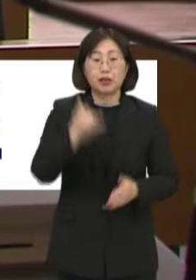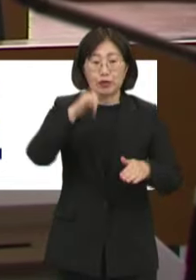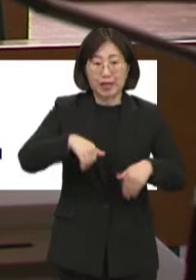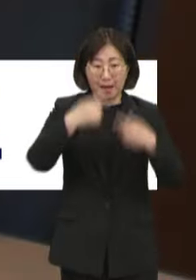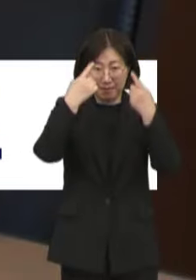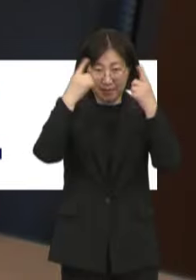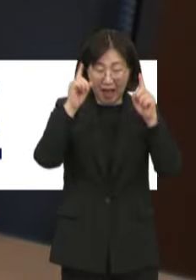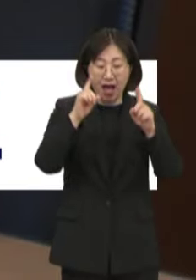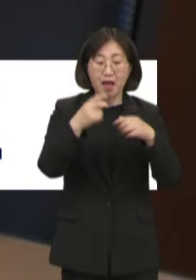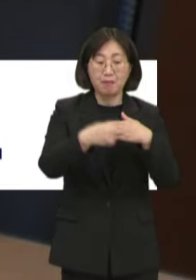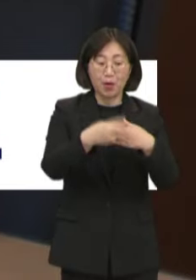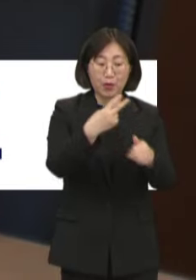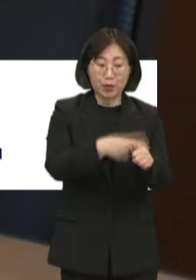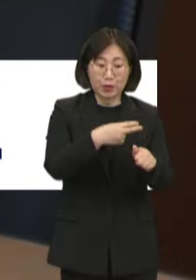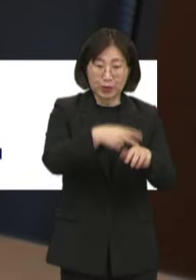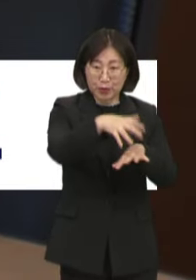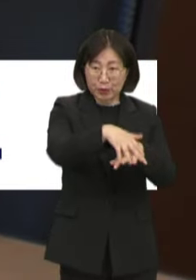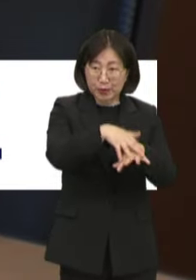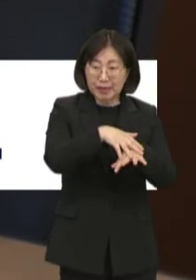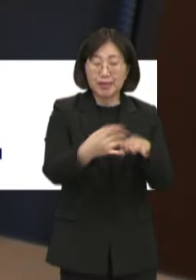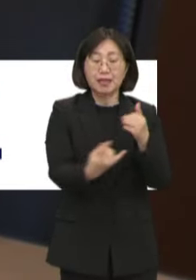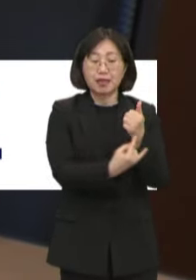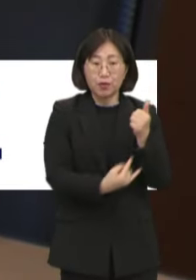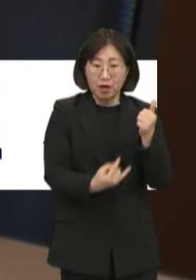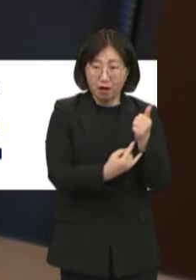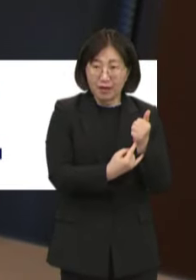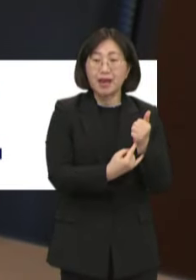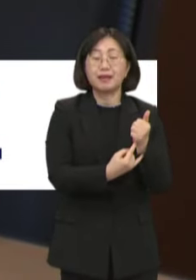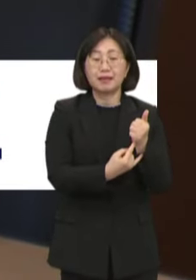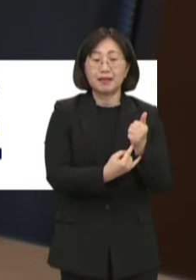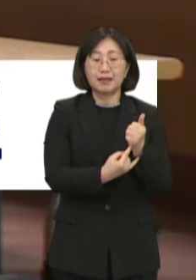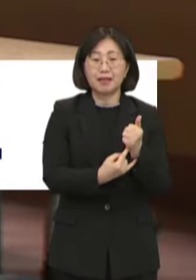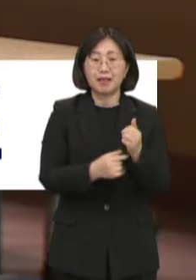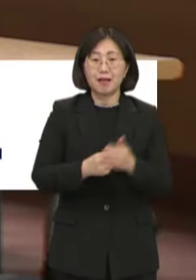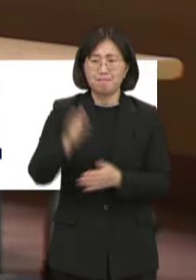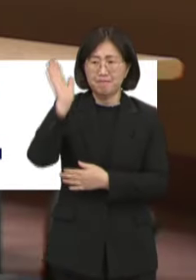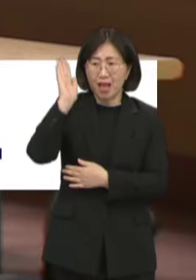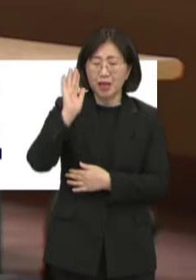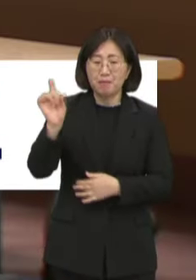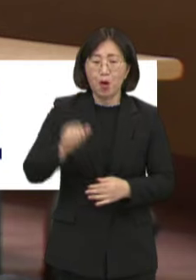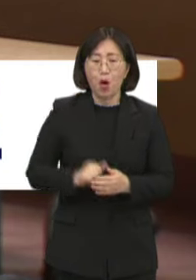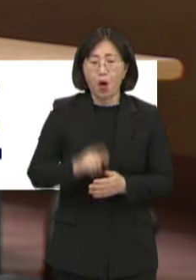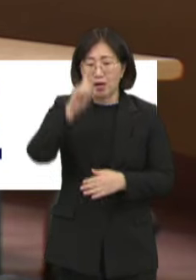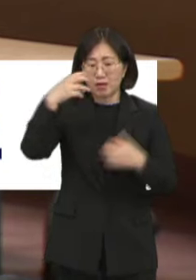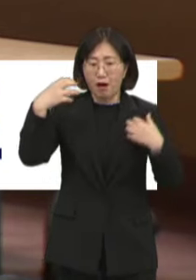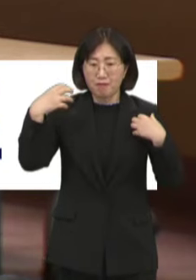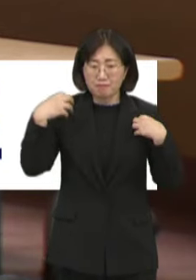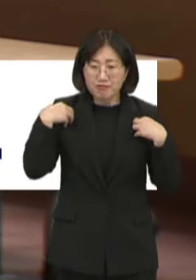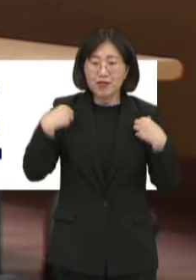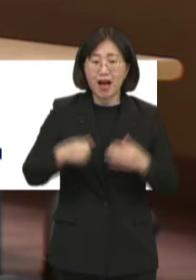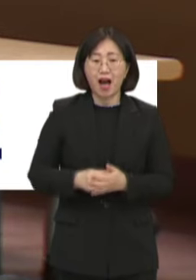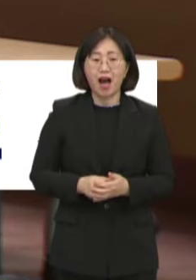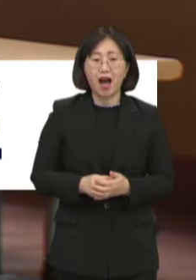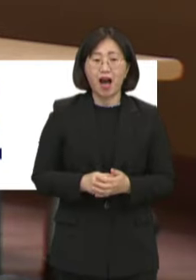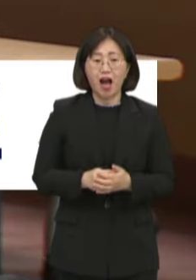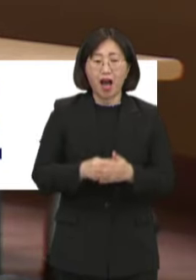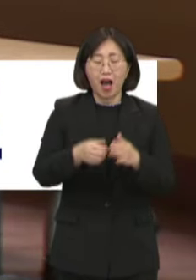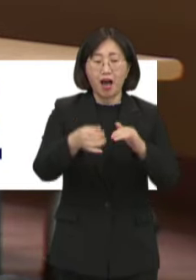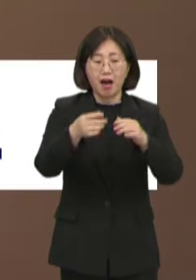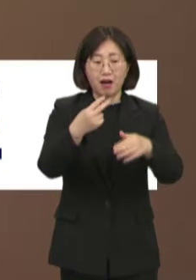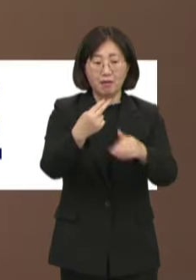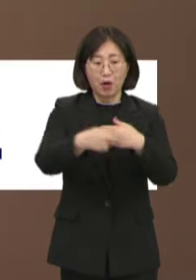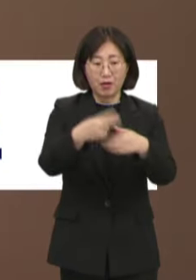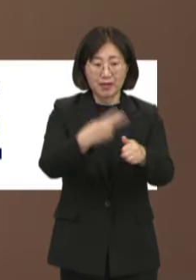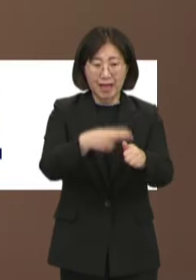충남대 의대와 병원 교수들로 꾸려진 비상대책위원회는 호소문을 통해 정부가 주장하는 필수 의료 살리기는